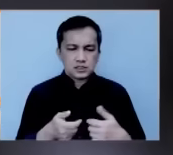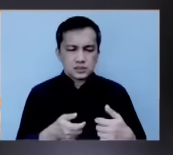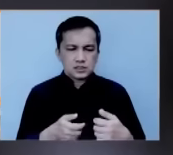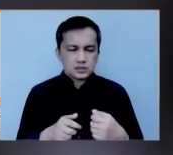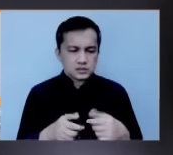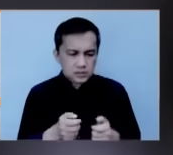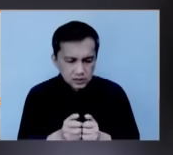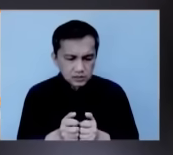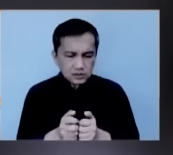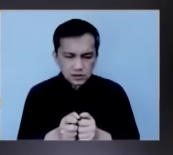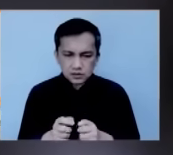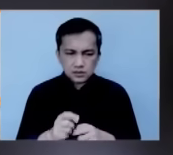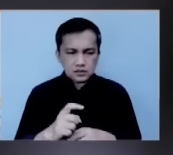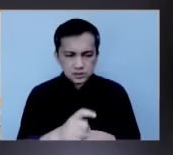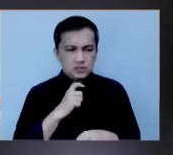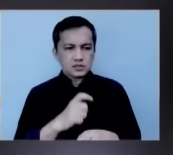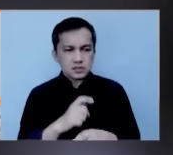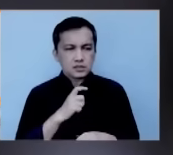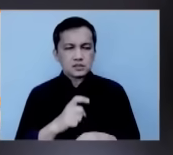chat ng chat